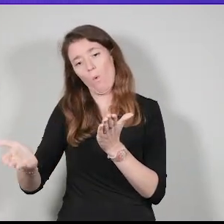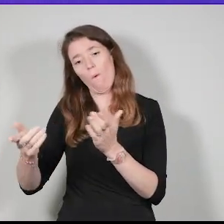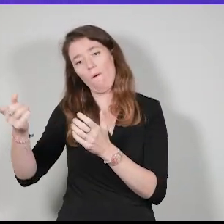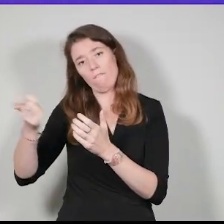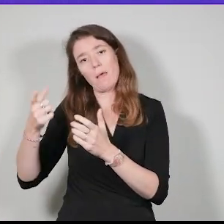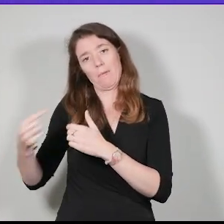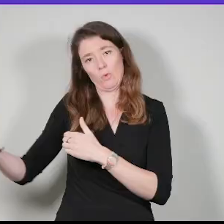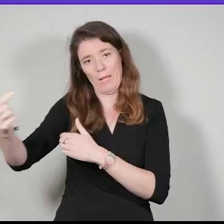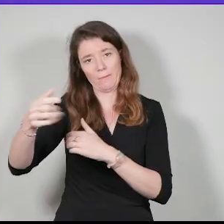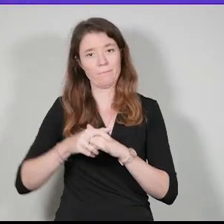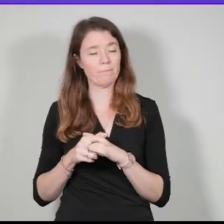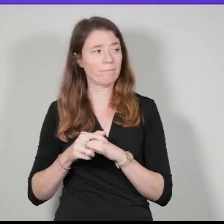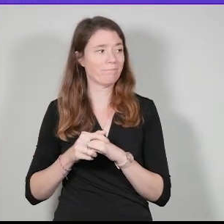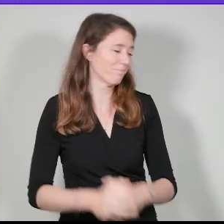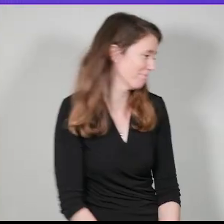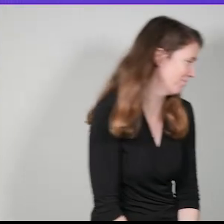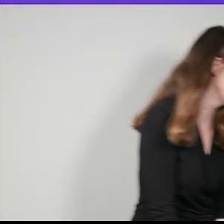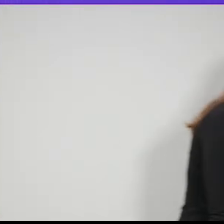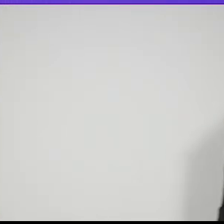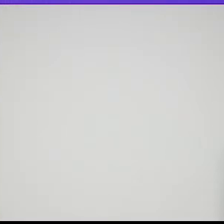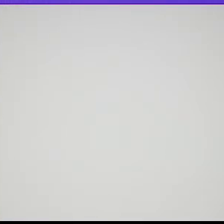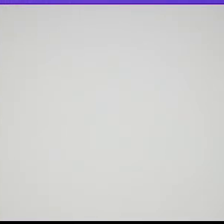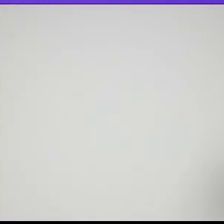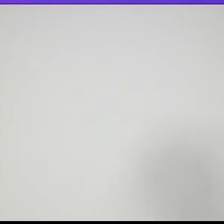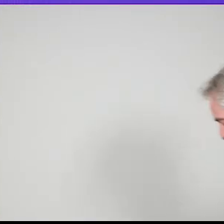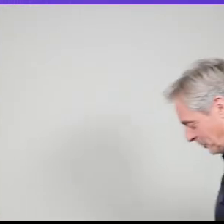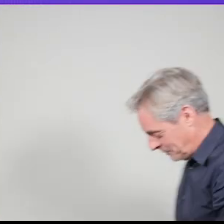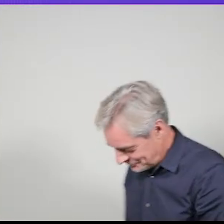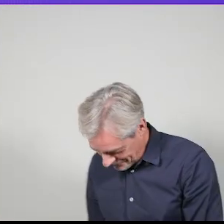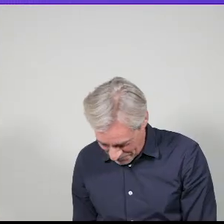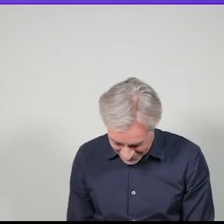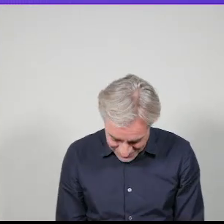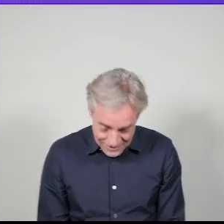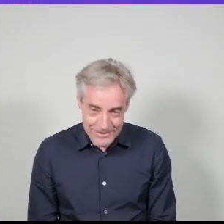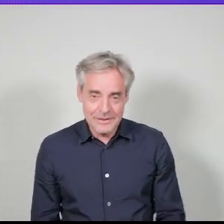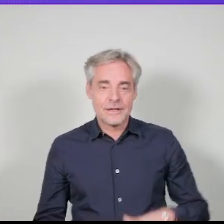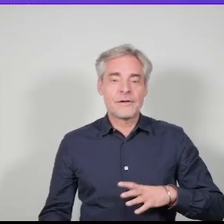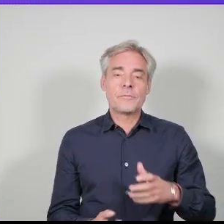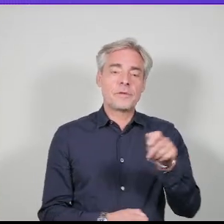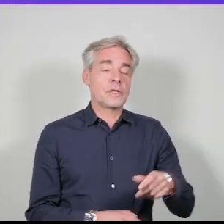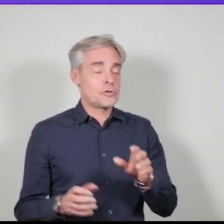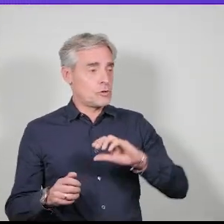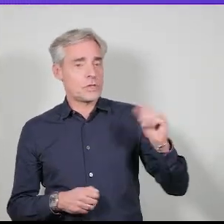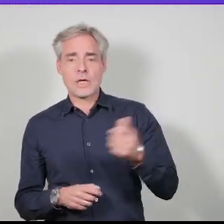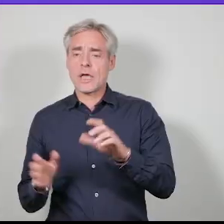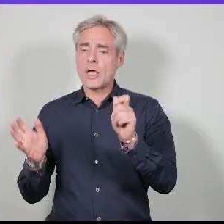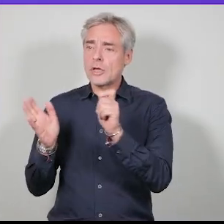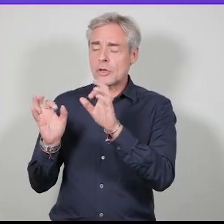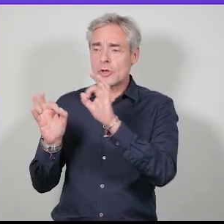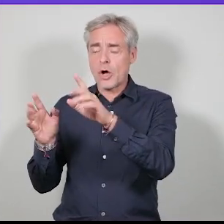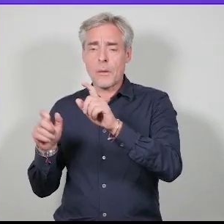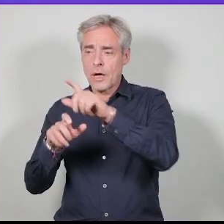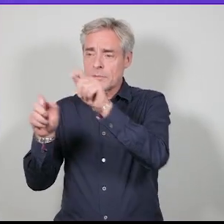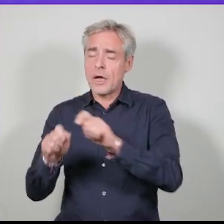les partenaires. Et ce travail-là, il se fait vraiment en nuances, dans le respect des temporalités de chacun. Pourquoi un